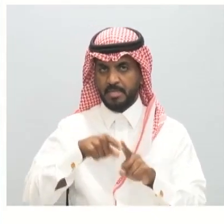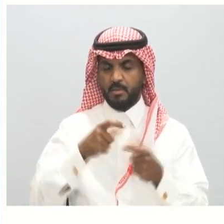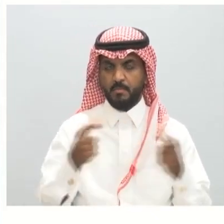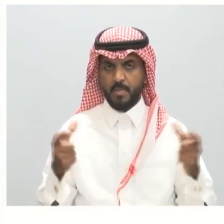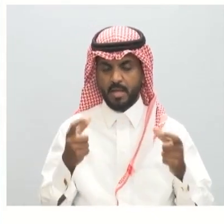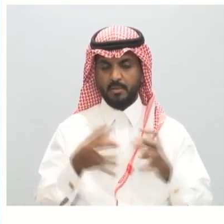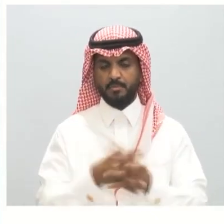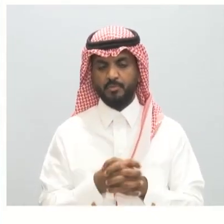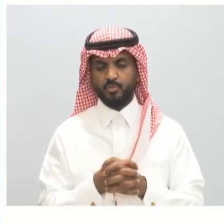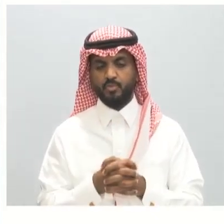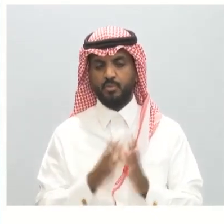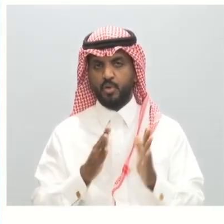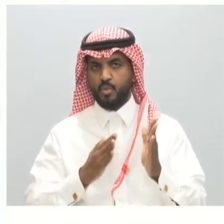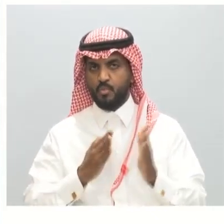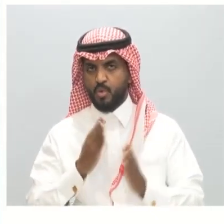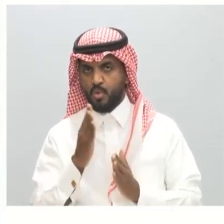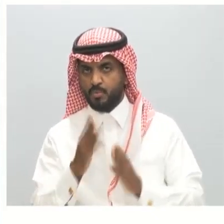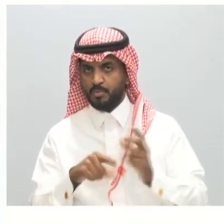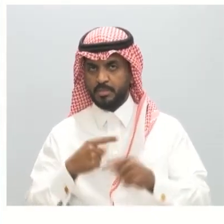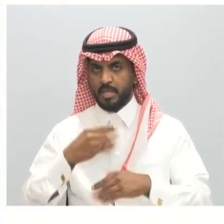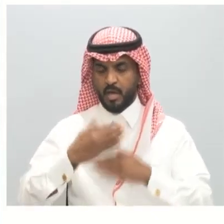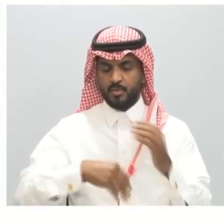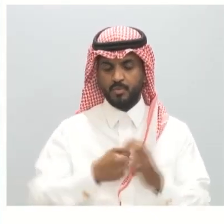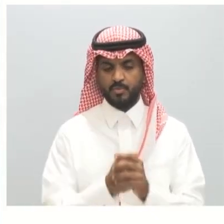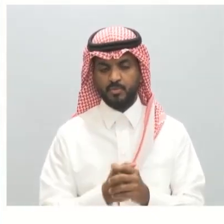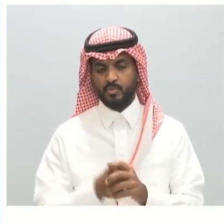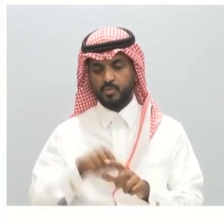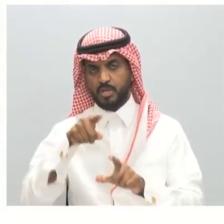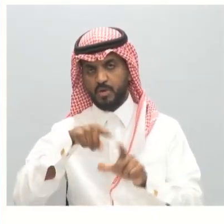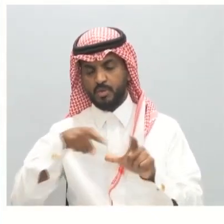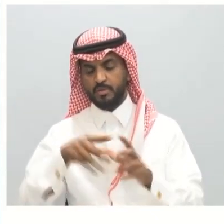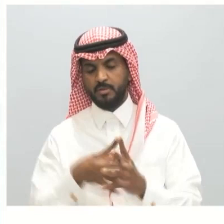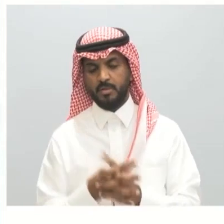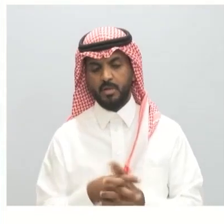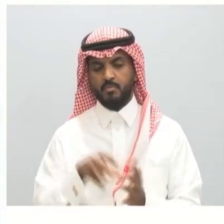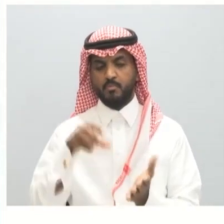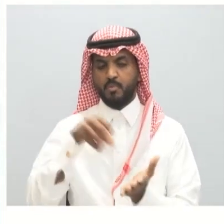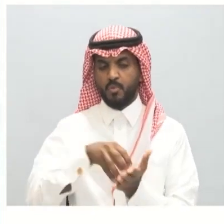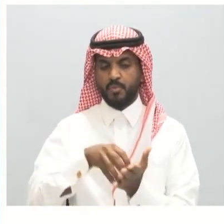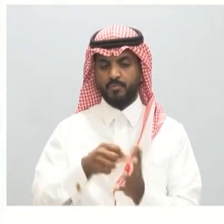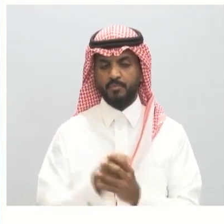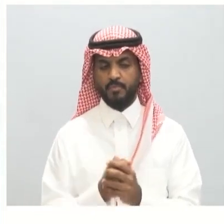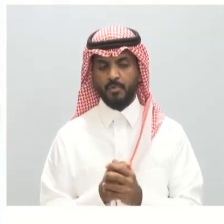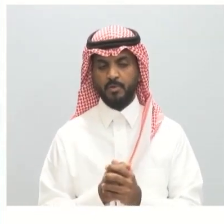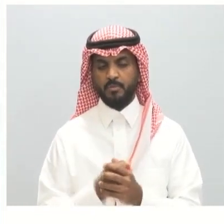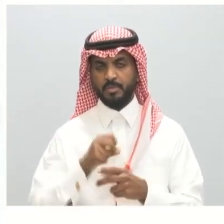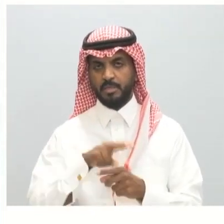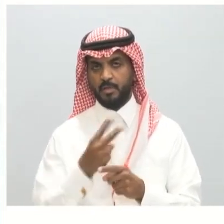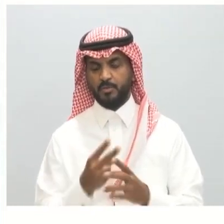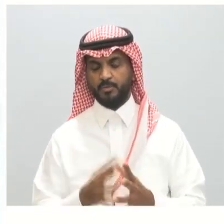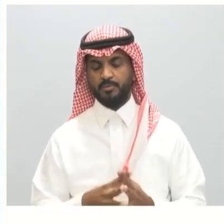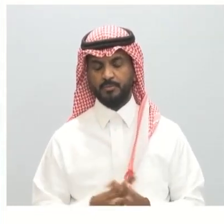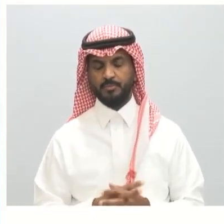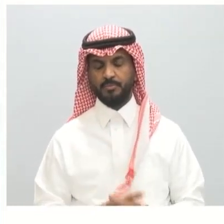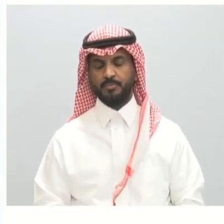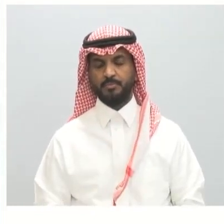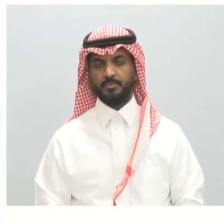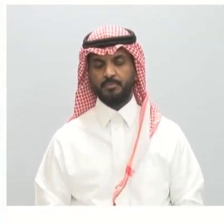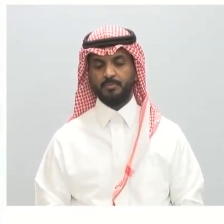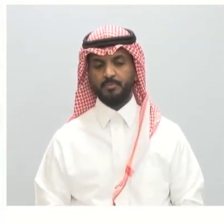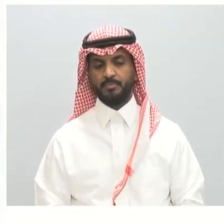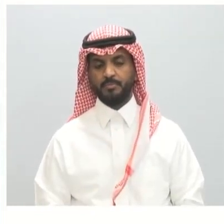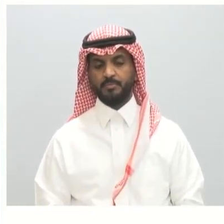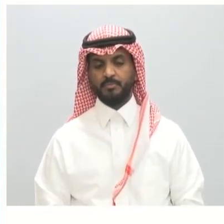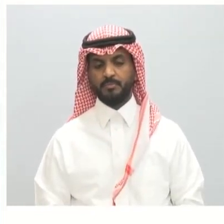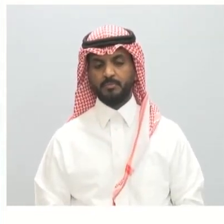الروبوت بالتحرك وستقوم درجه زاويه الموقف بال التغير بدات من صفر